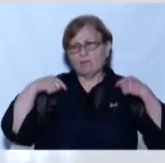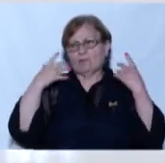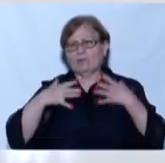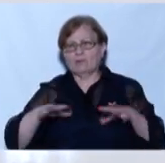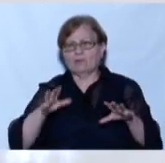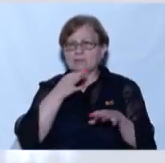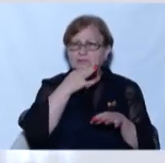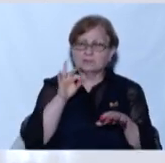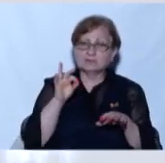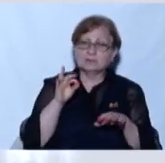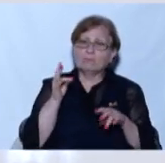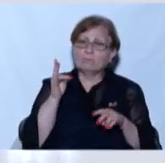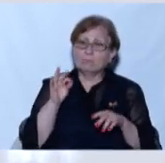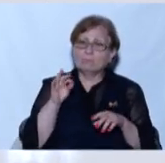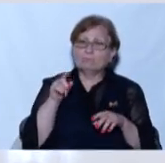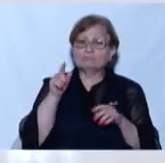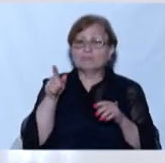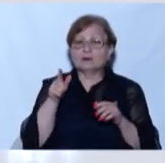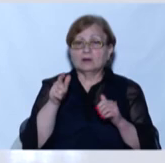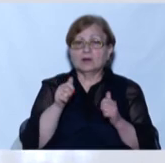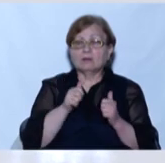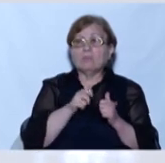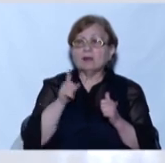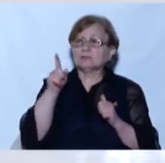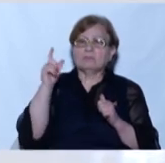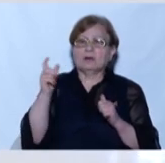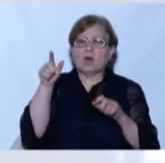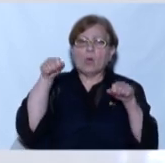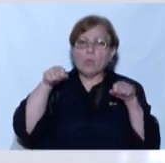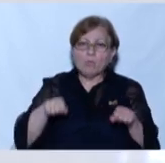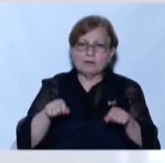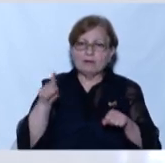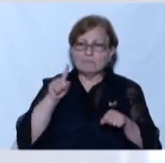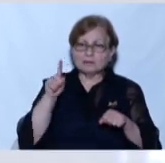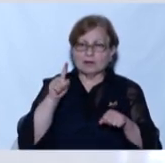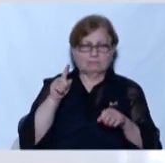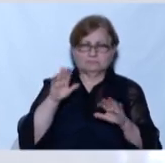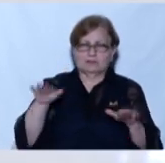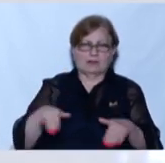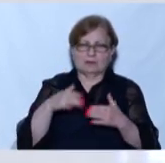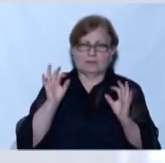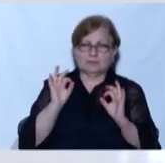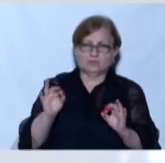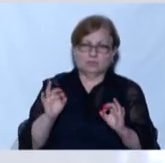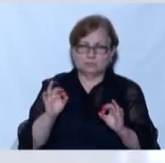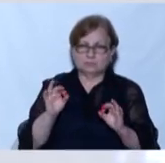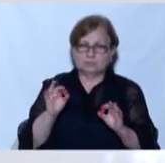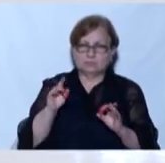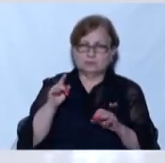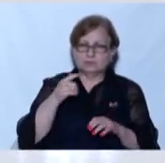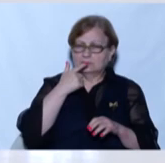შემდეგ და ასე შემდეგ, მაგრამ აი ამის გვერდზე არის მაინც ისევე უფლებოდ და დამოკიდებულია ის, ესე ვთქვათ, ვინც მისი